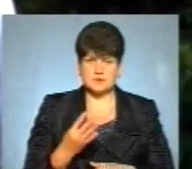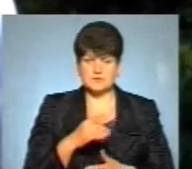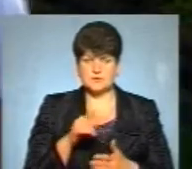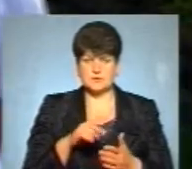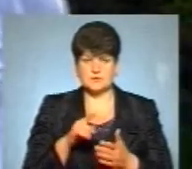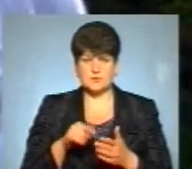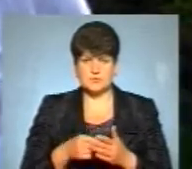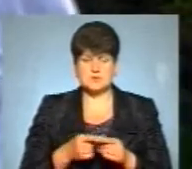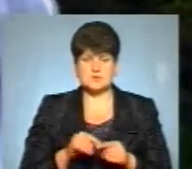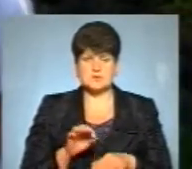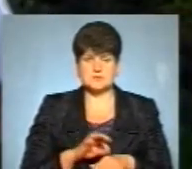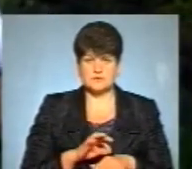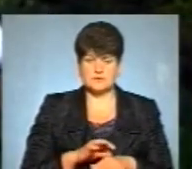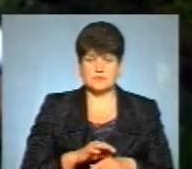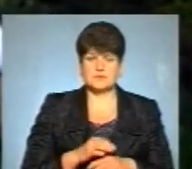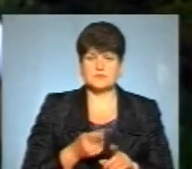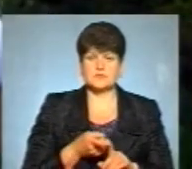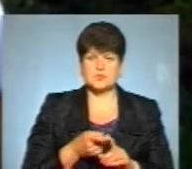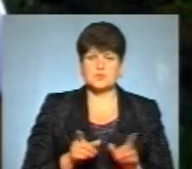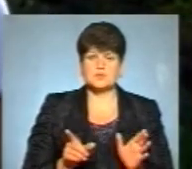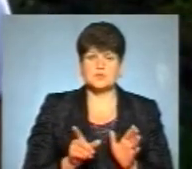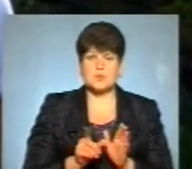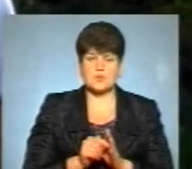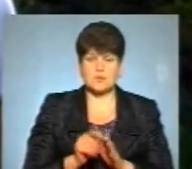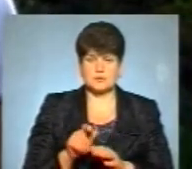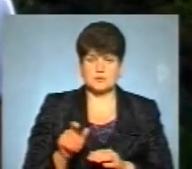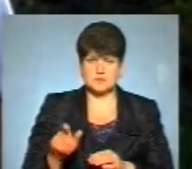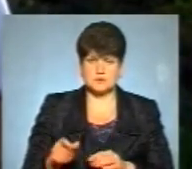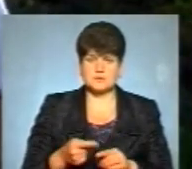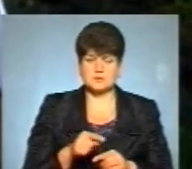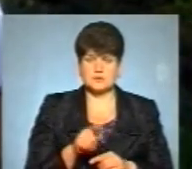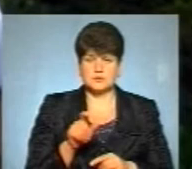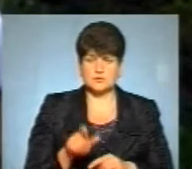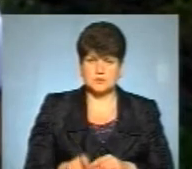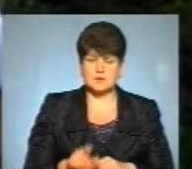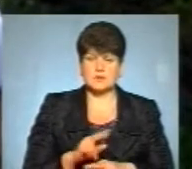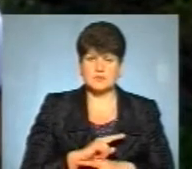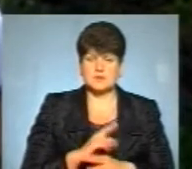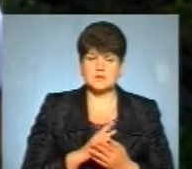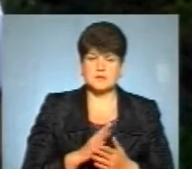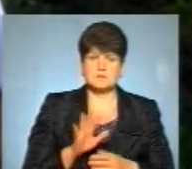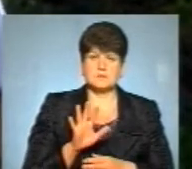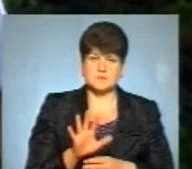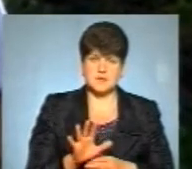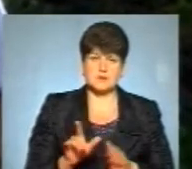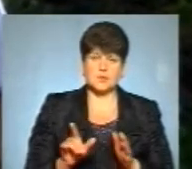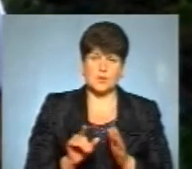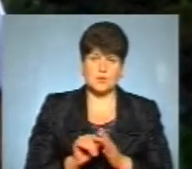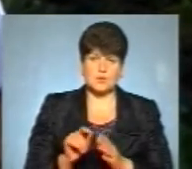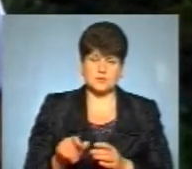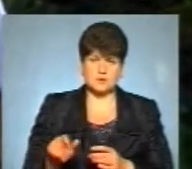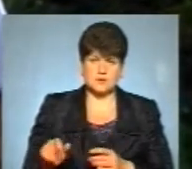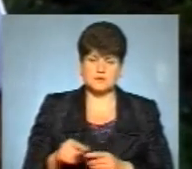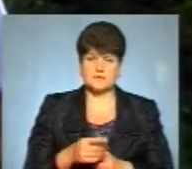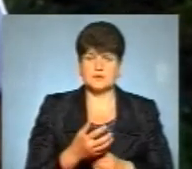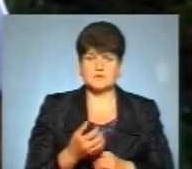дане захворювання. З приводу контактних з цією людиною, яка померла, в цій сім'ї є 5 контактних. Їх